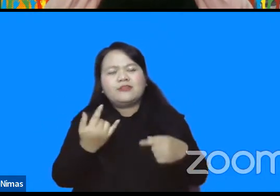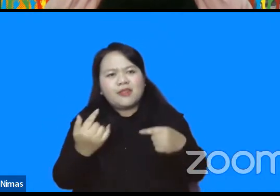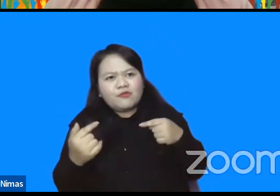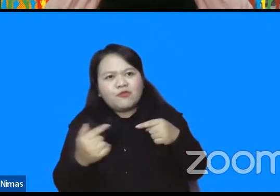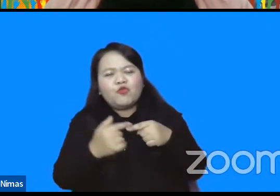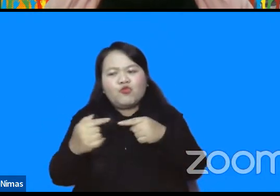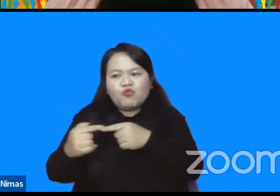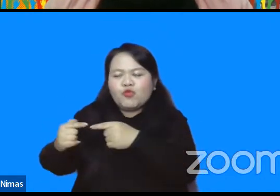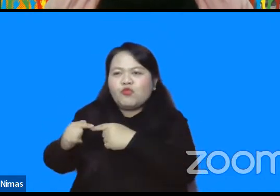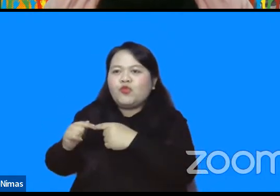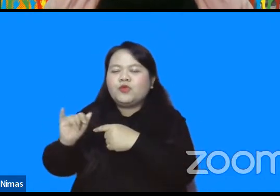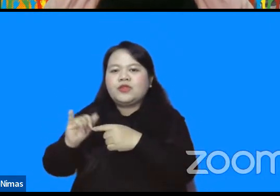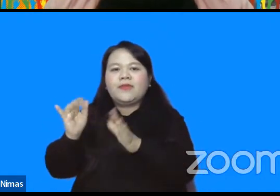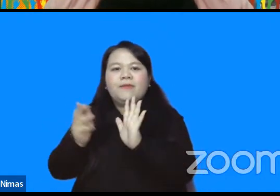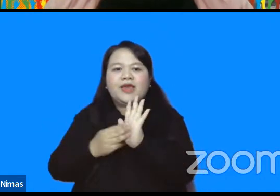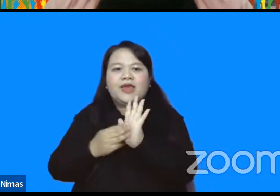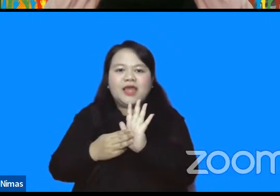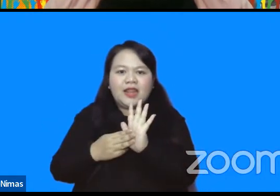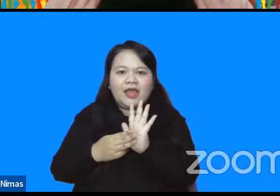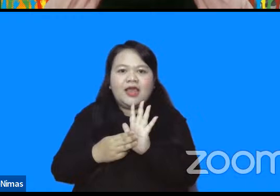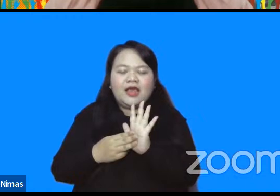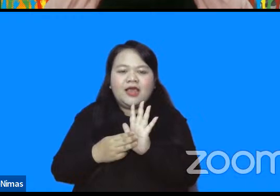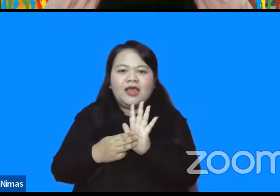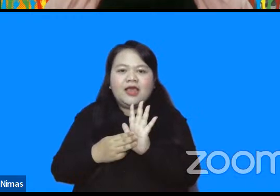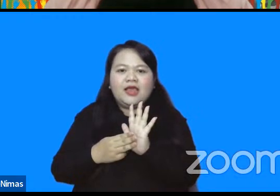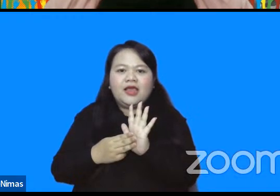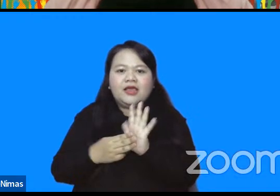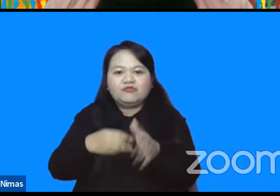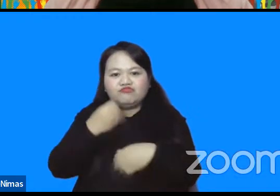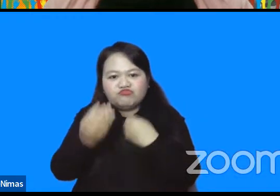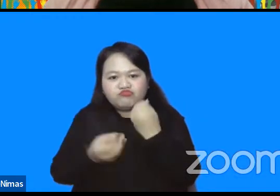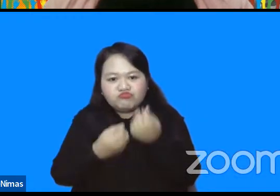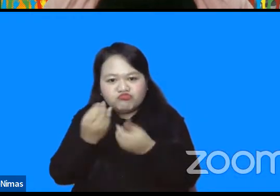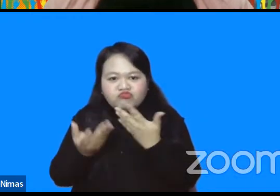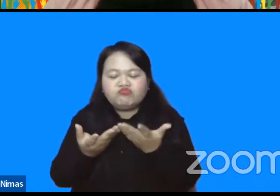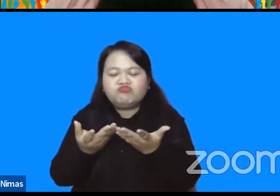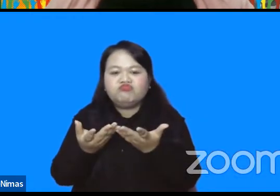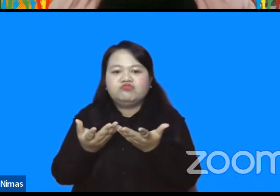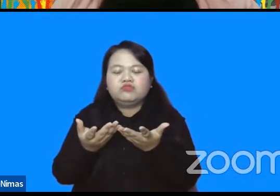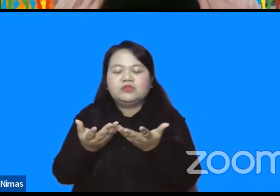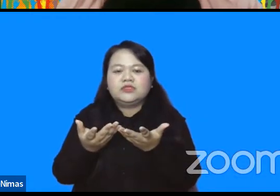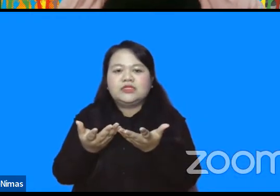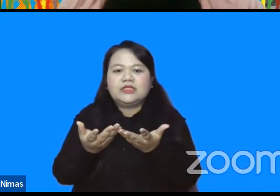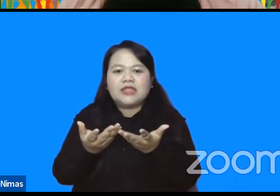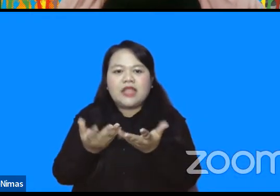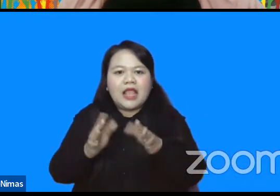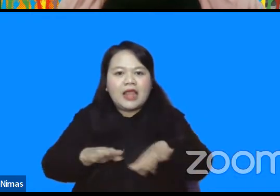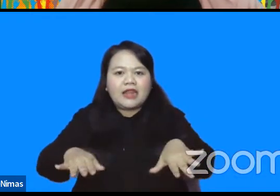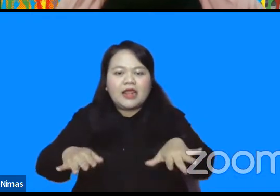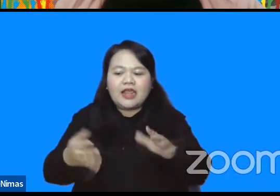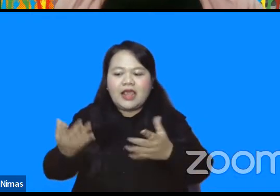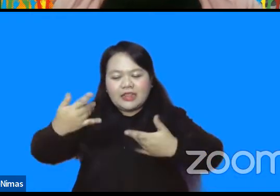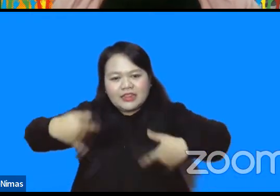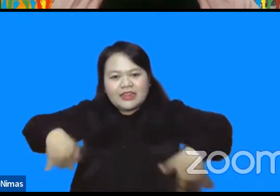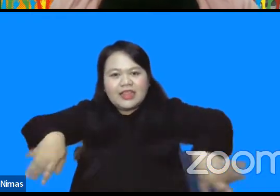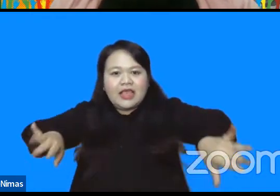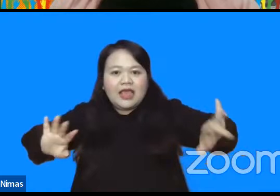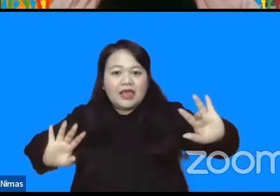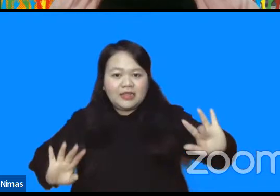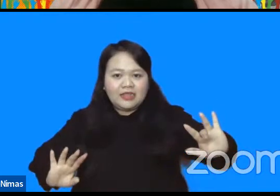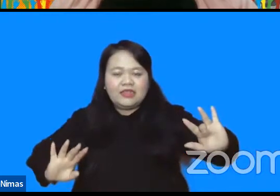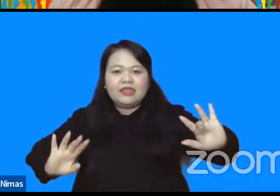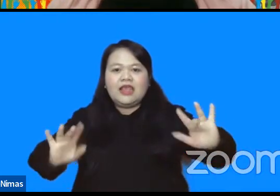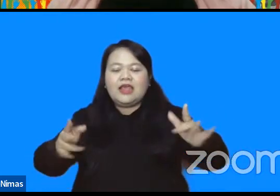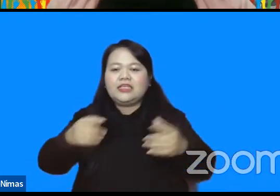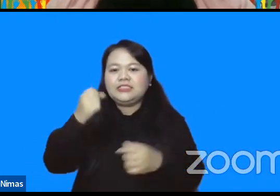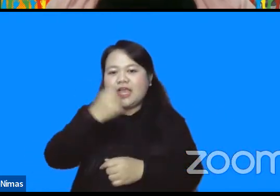sangat terhubung dengan permasalahan-permasalahan yang disampaikan oleh anak-anak melalui tarian, melalui mungkin